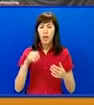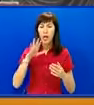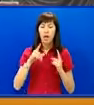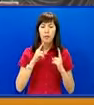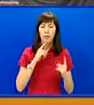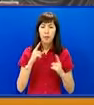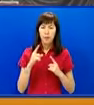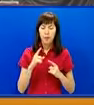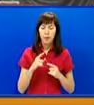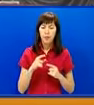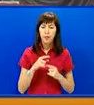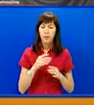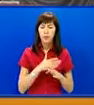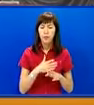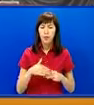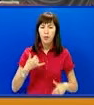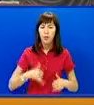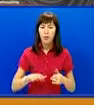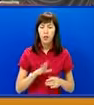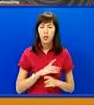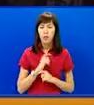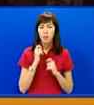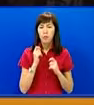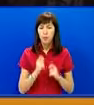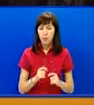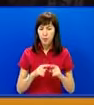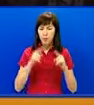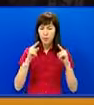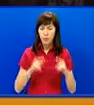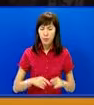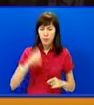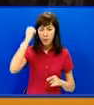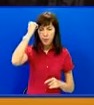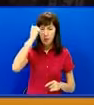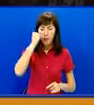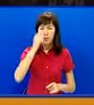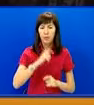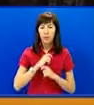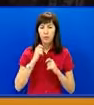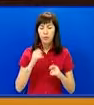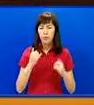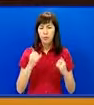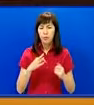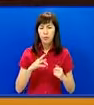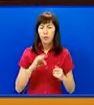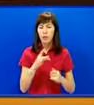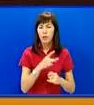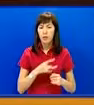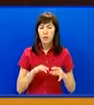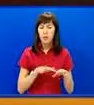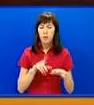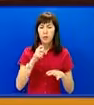августовской конференции отличившиеся педагоги были награждены почетными грамотами и благодарственными письмами. Сегодня в Мактаральском районе